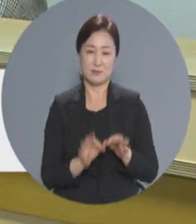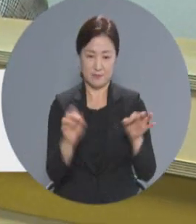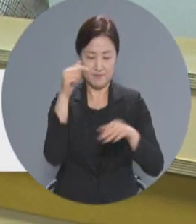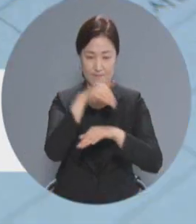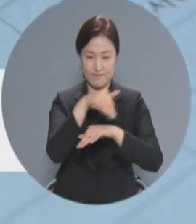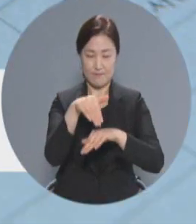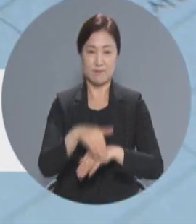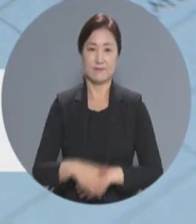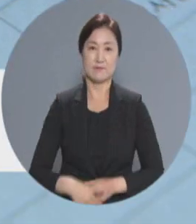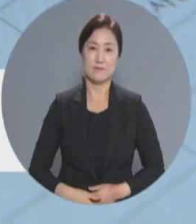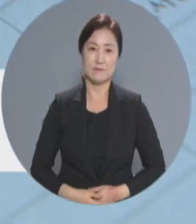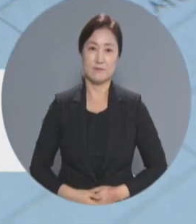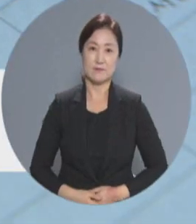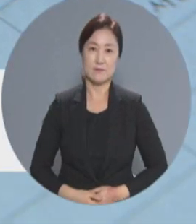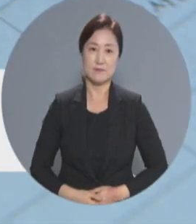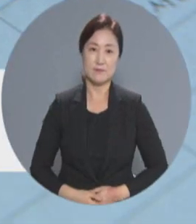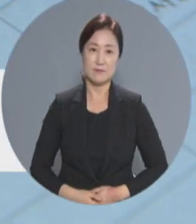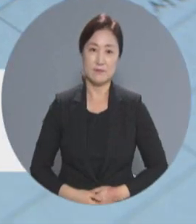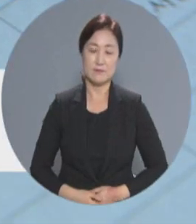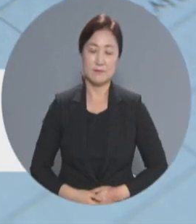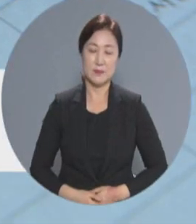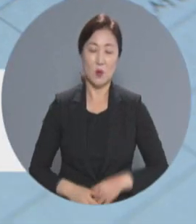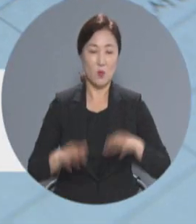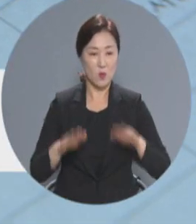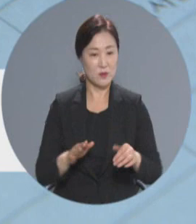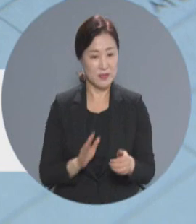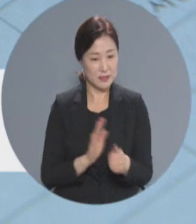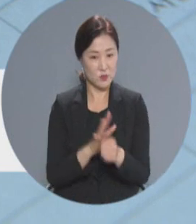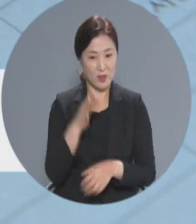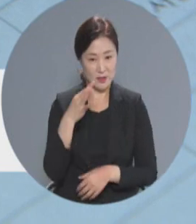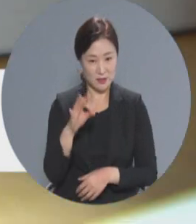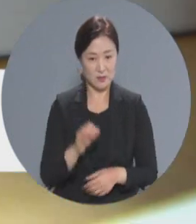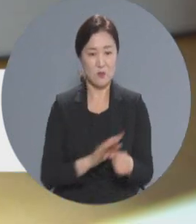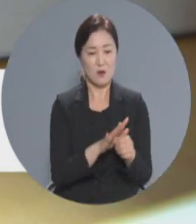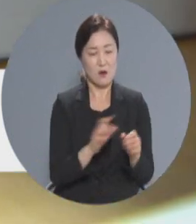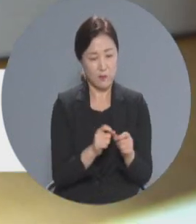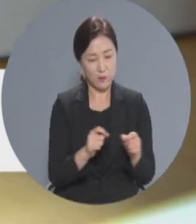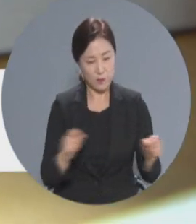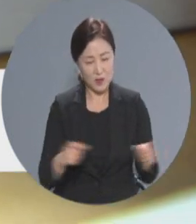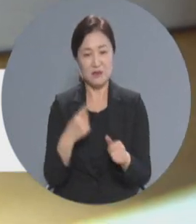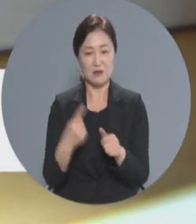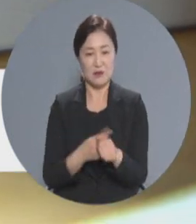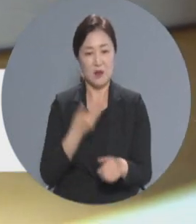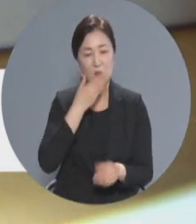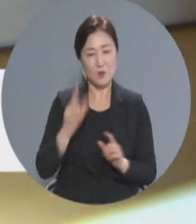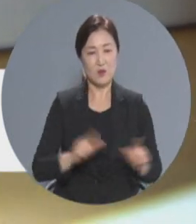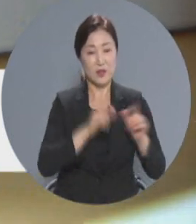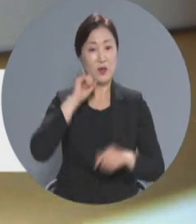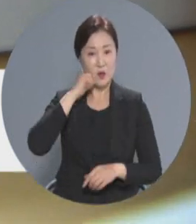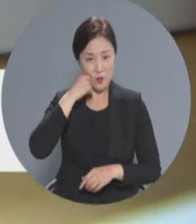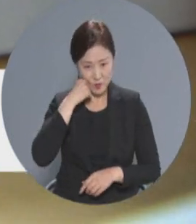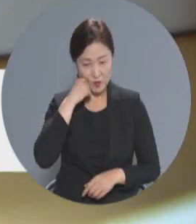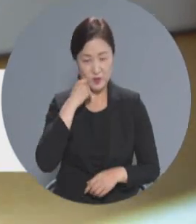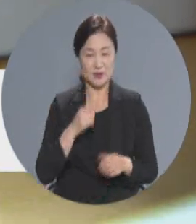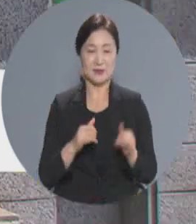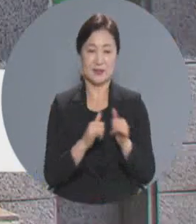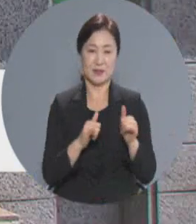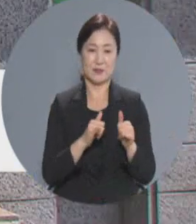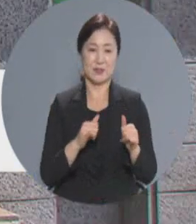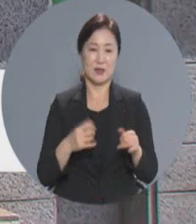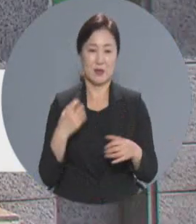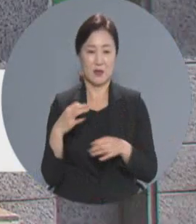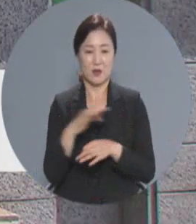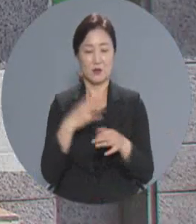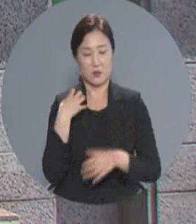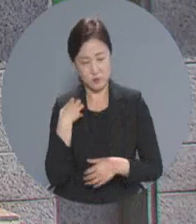지급할 계획입니다. 시는 이번 지원금이 코로나19의 장기화로 생계가 어려워진 저소득층의 가계 부담을 줄여주는